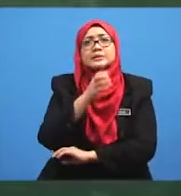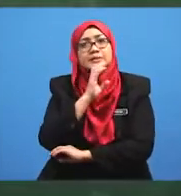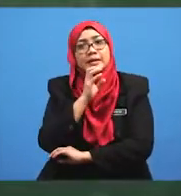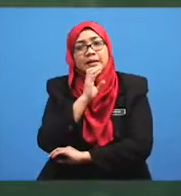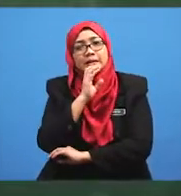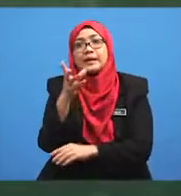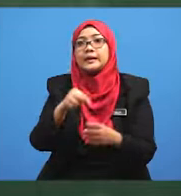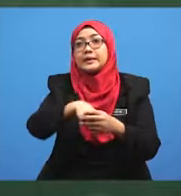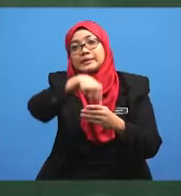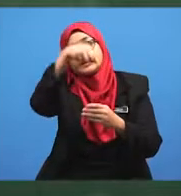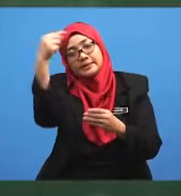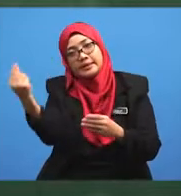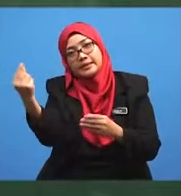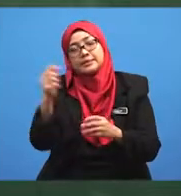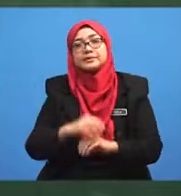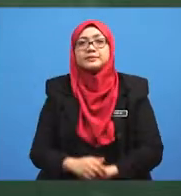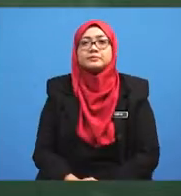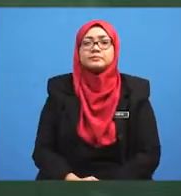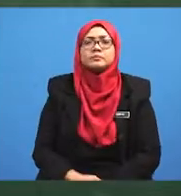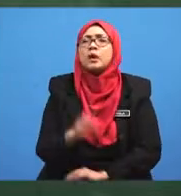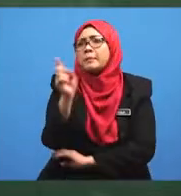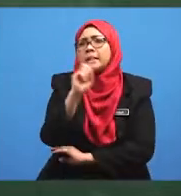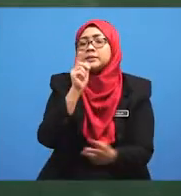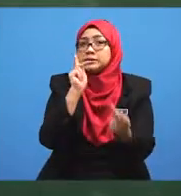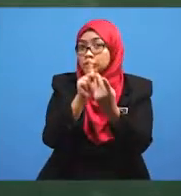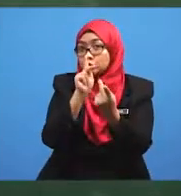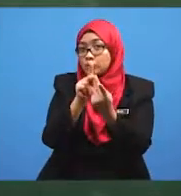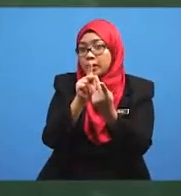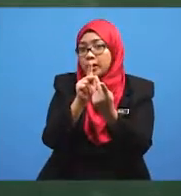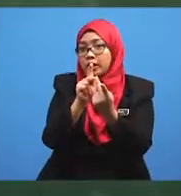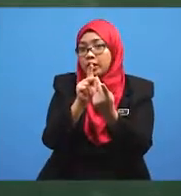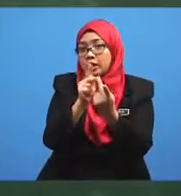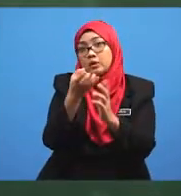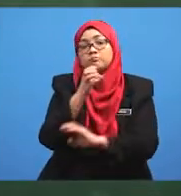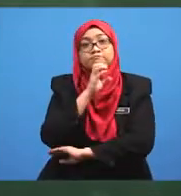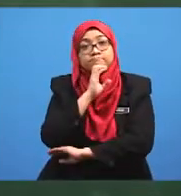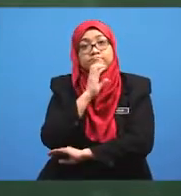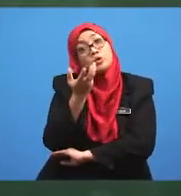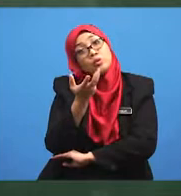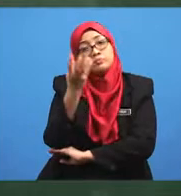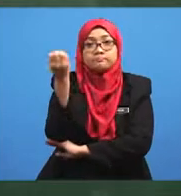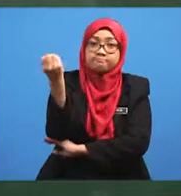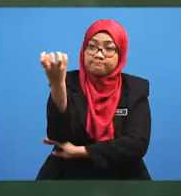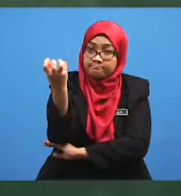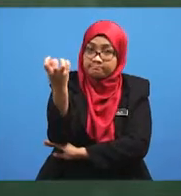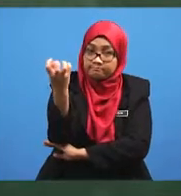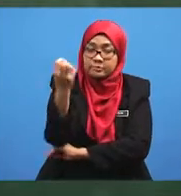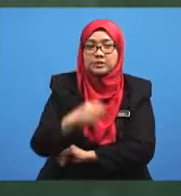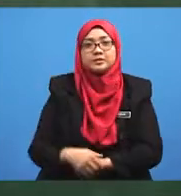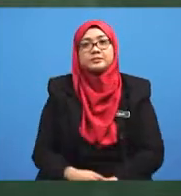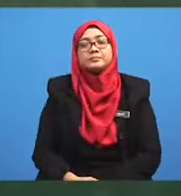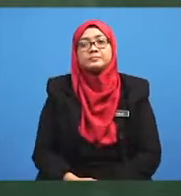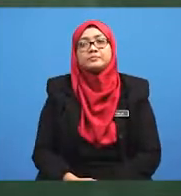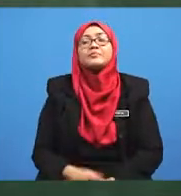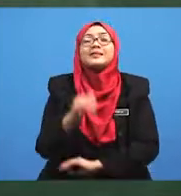pendapat murid-murid, yang manakah yang sesuai, cecair atau pepejal? Ya,